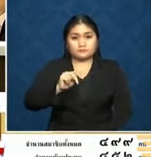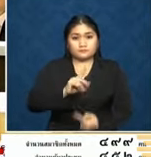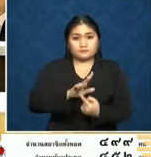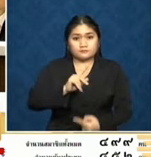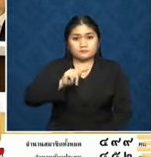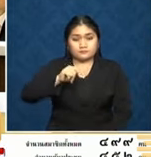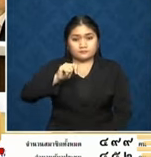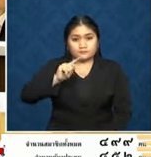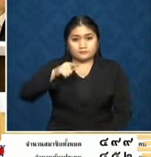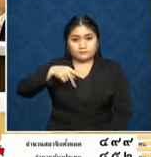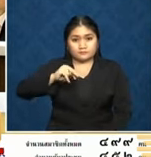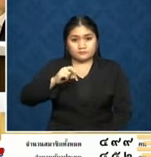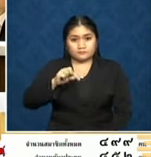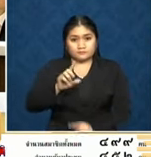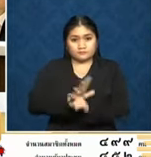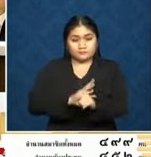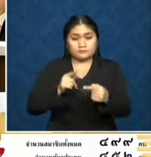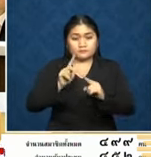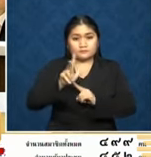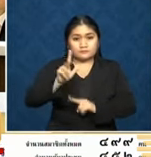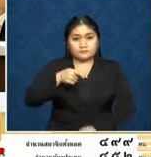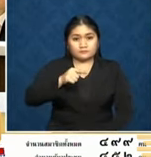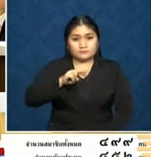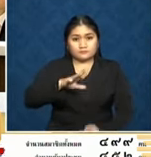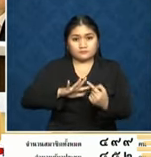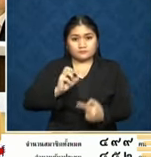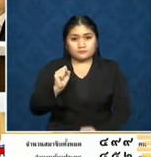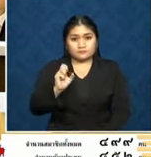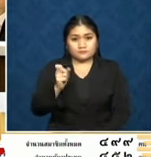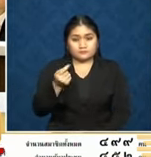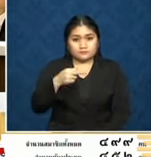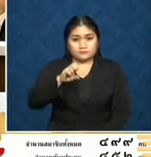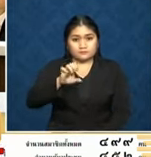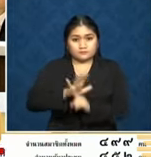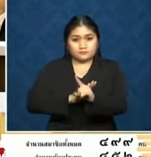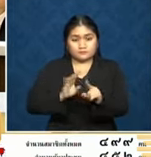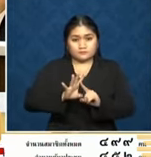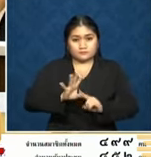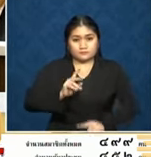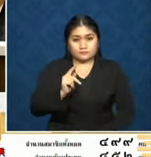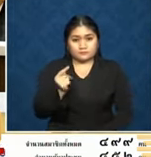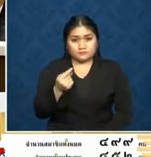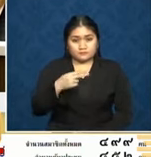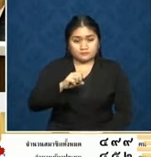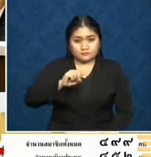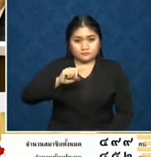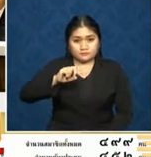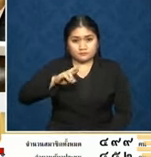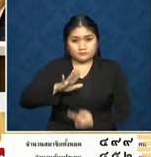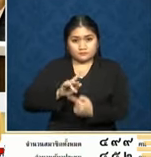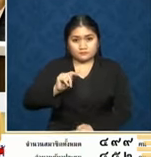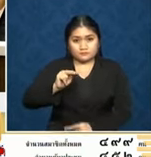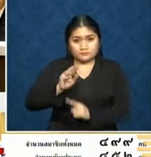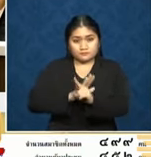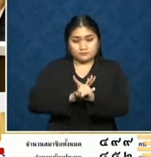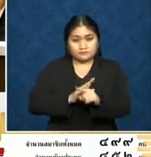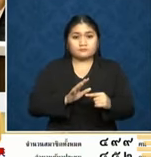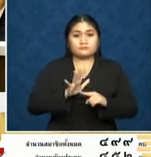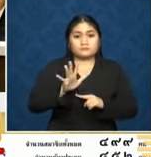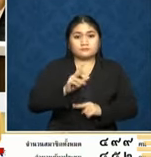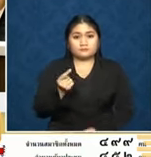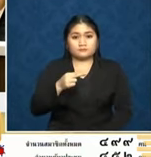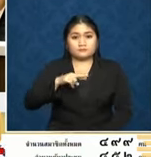ญญาวุฒิ 3. ประสิทธิ์ปัทมพดุงศักดิ์ 4. ทิศรัตน์เหล่าหะพล 5. ธีรชาติ